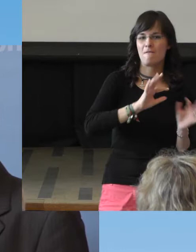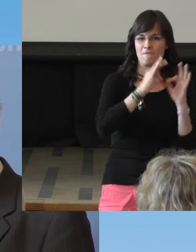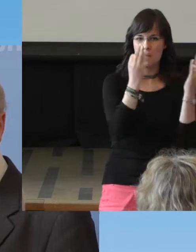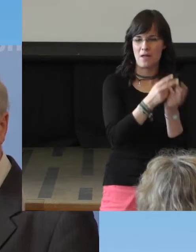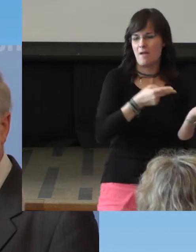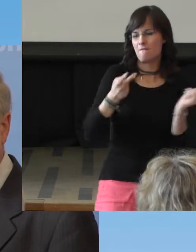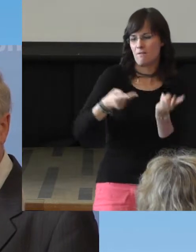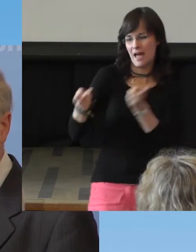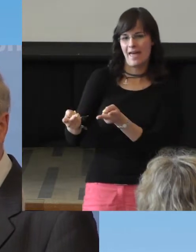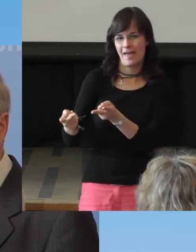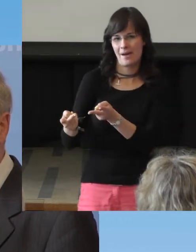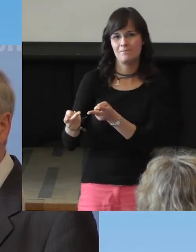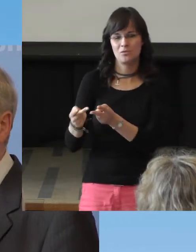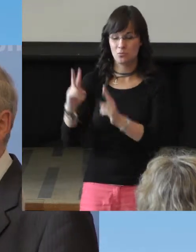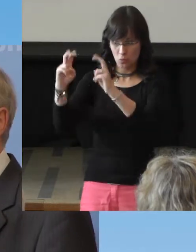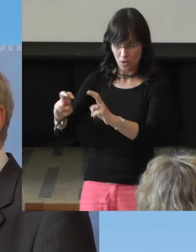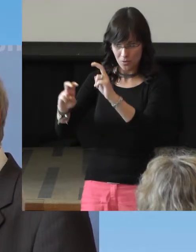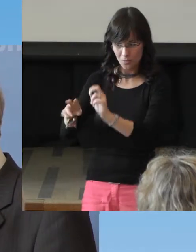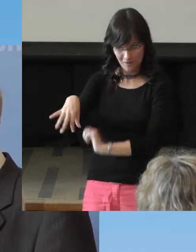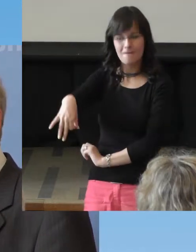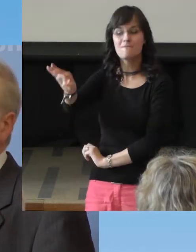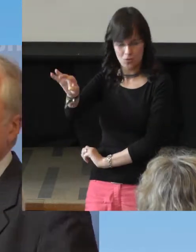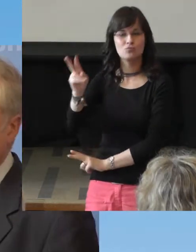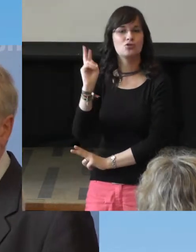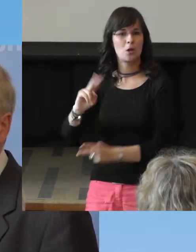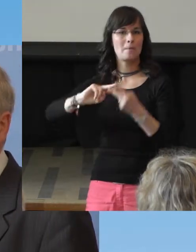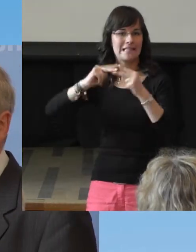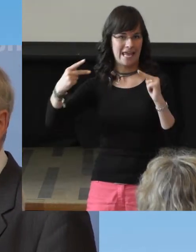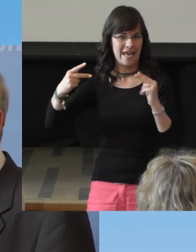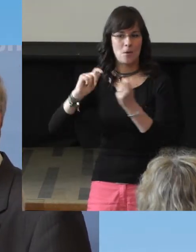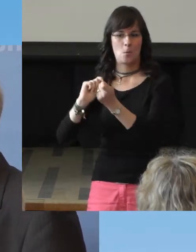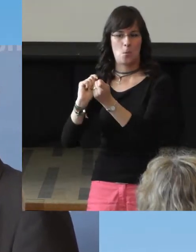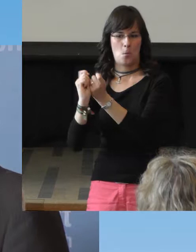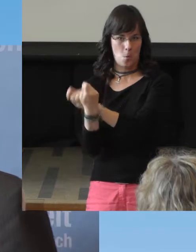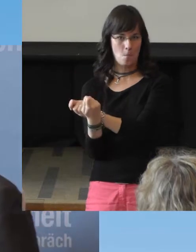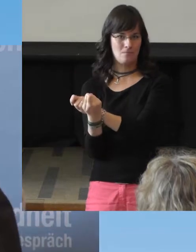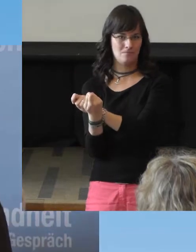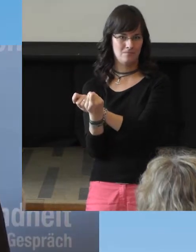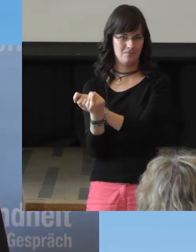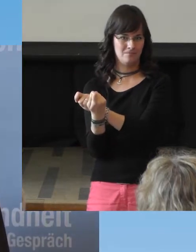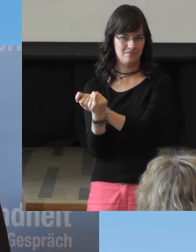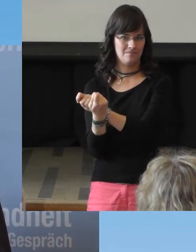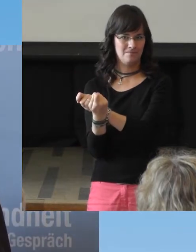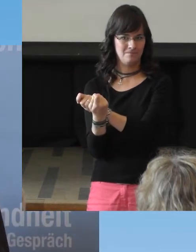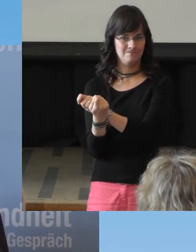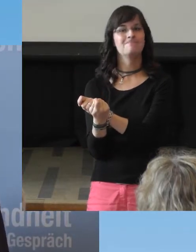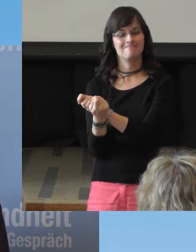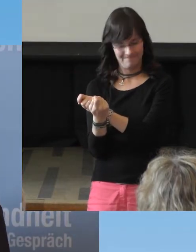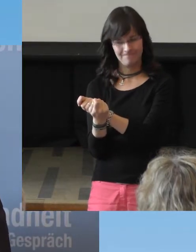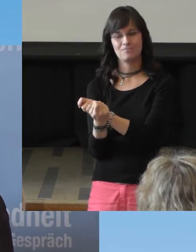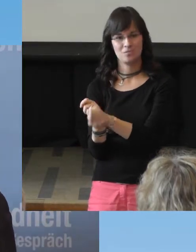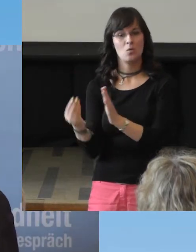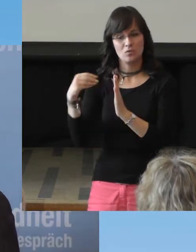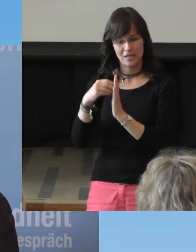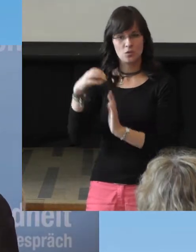hat er eine entsprechende Genmutation und der Diabetes ist ja nur eine häufige Krankheit, war in diesem Fall